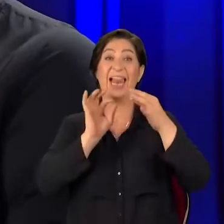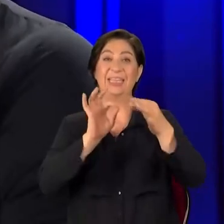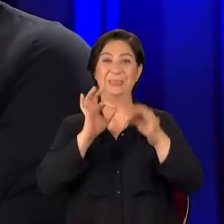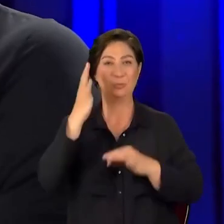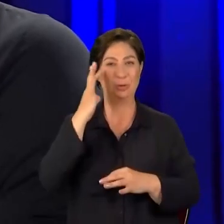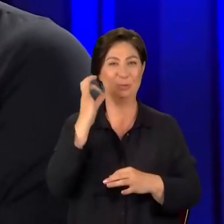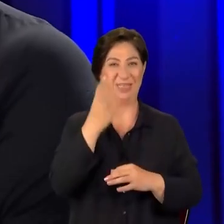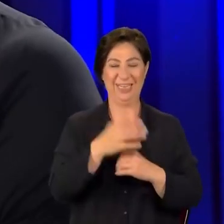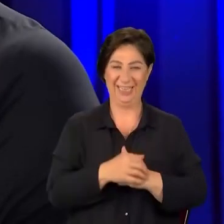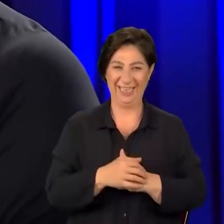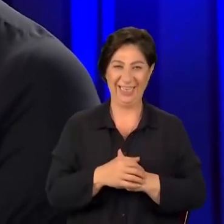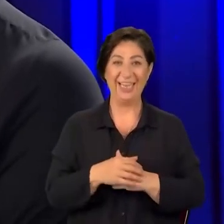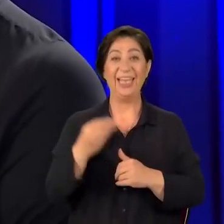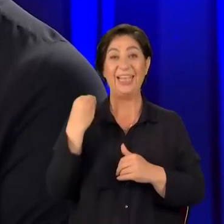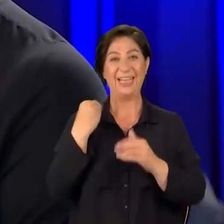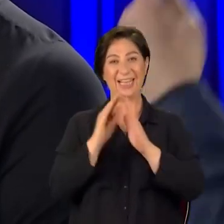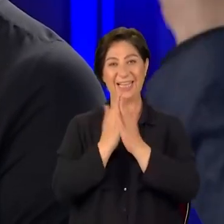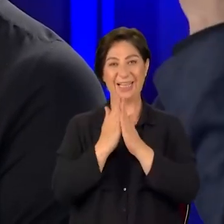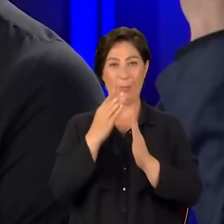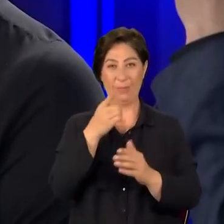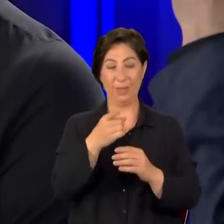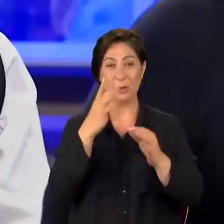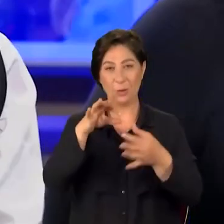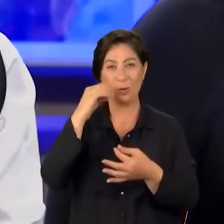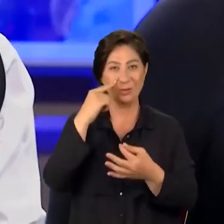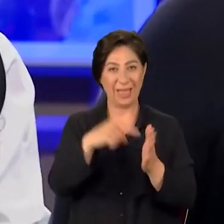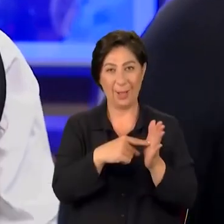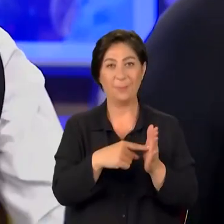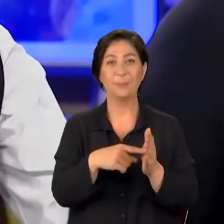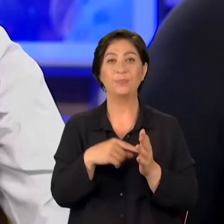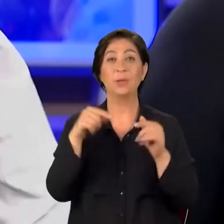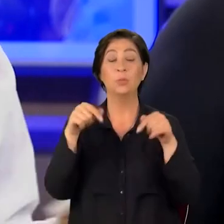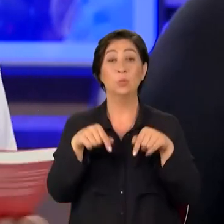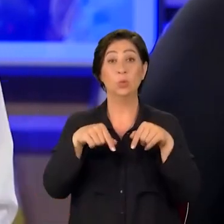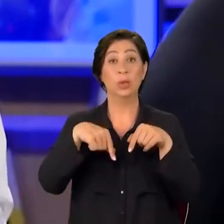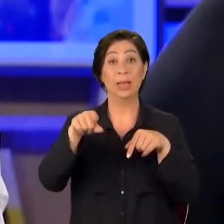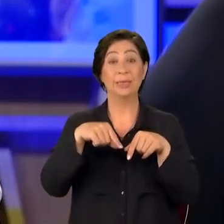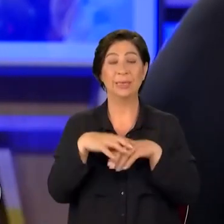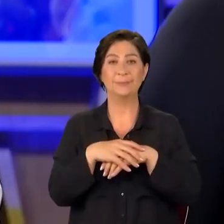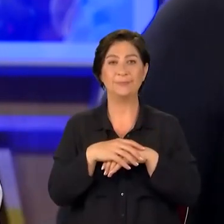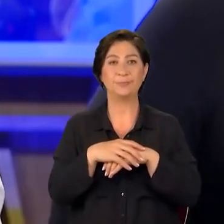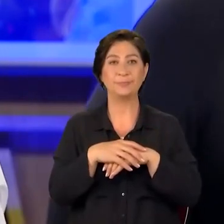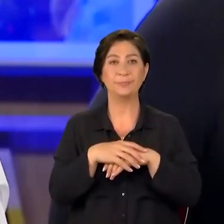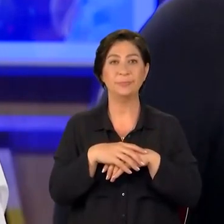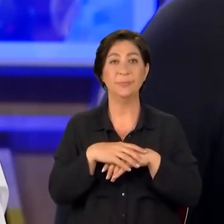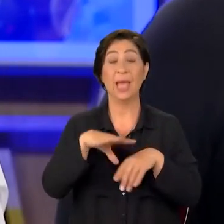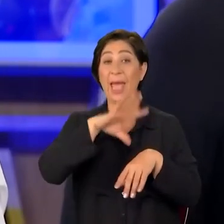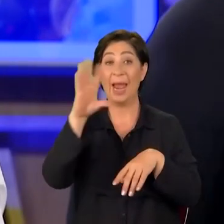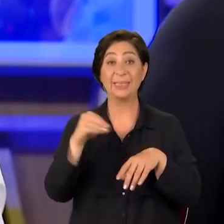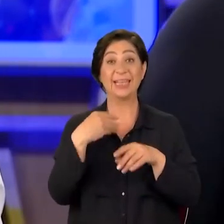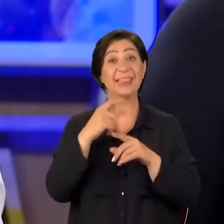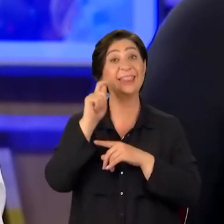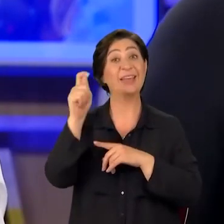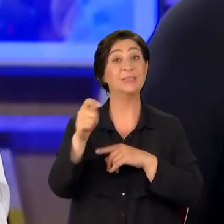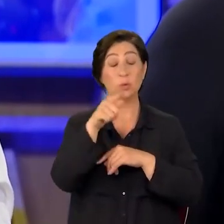uzmanı diyebilir miyiz? Aynen, pekala aman. Şu yeni kitabı da gösterelim. Hakikaten bugünlerde